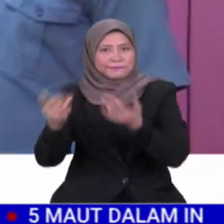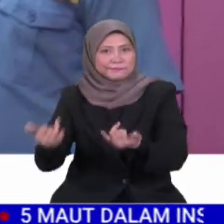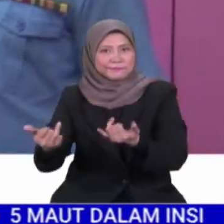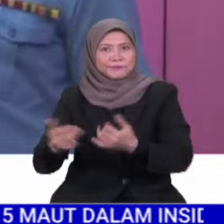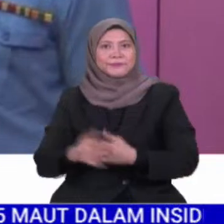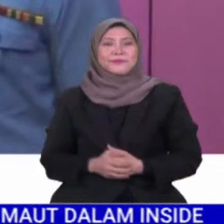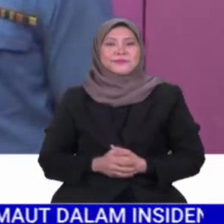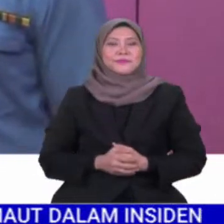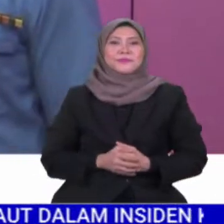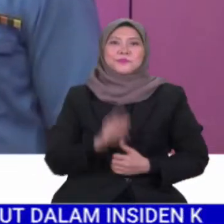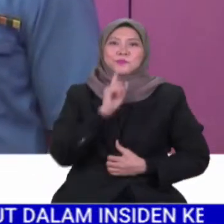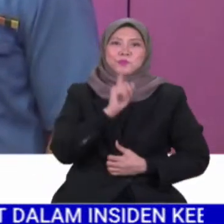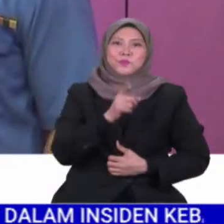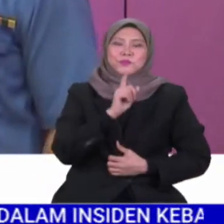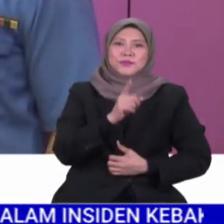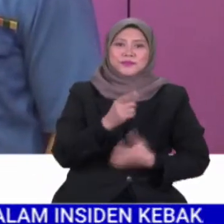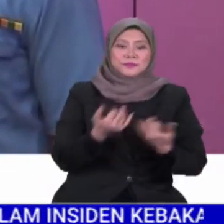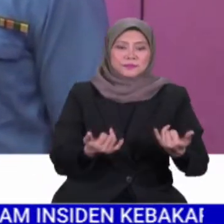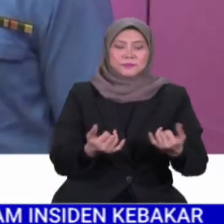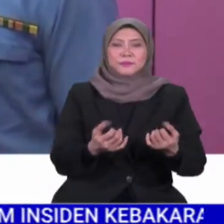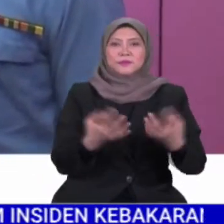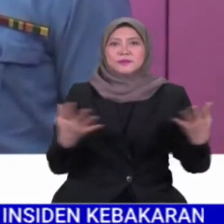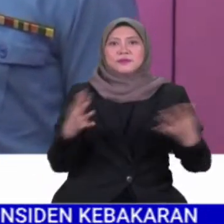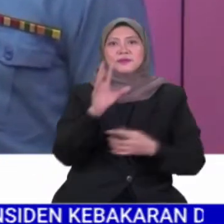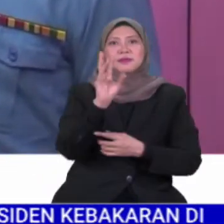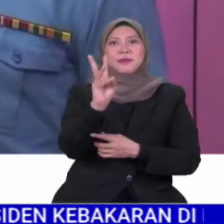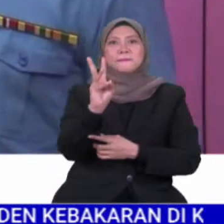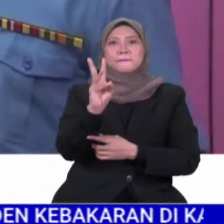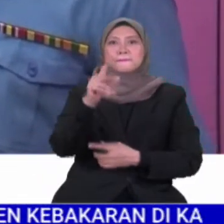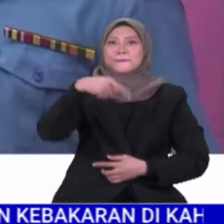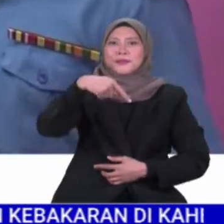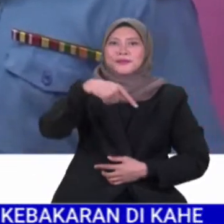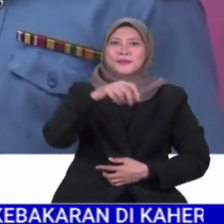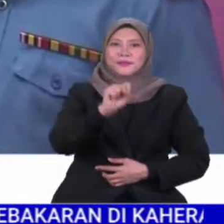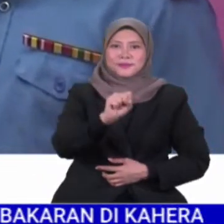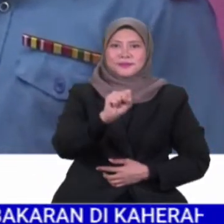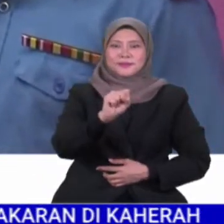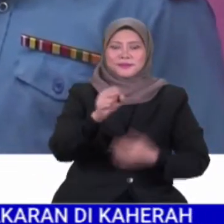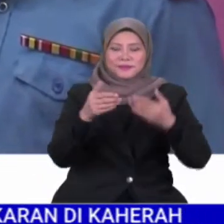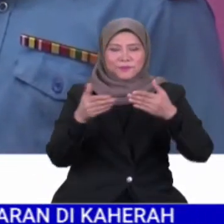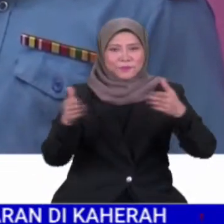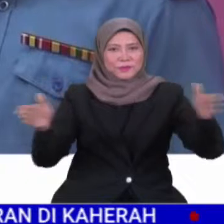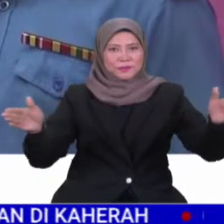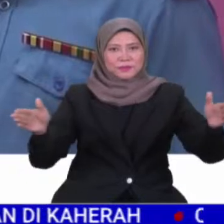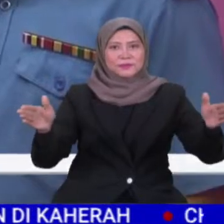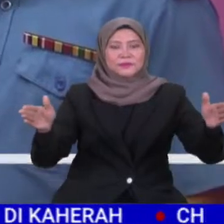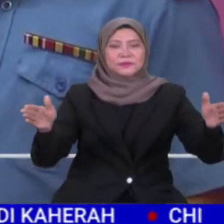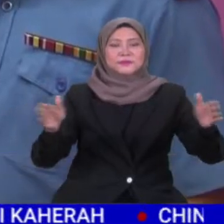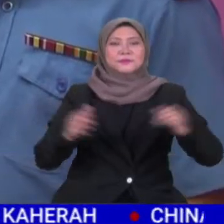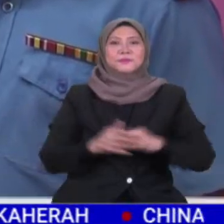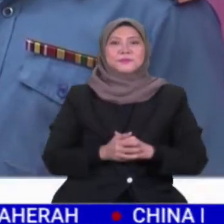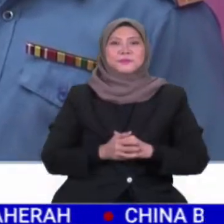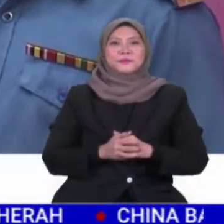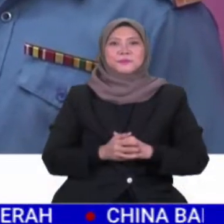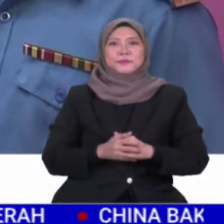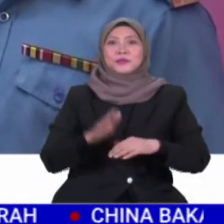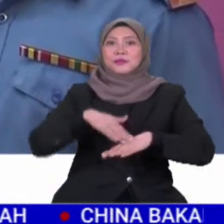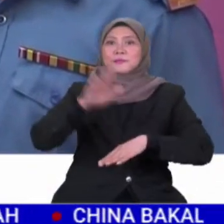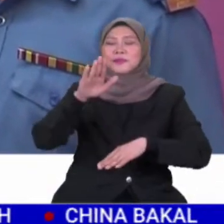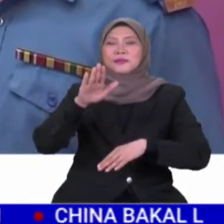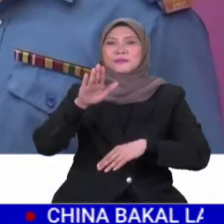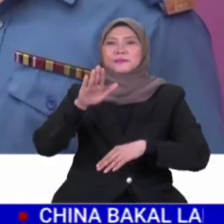Okey, setakat ini difahamkan sebanyak 6 buah PPS telah dibuka melibatkan